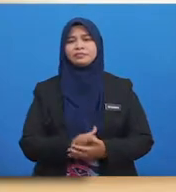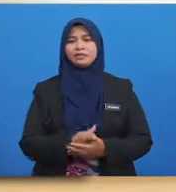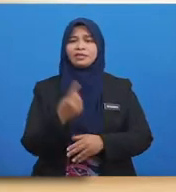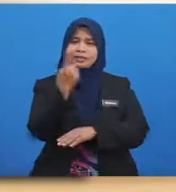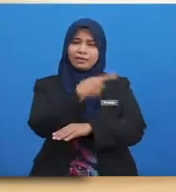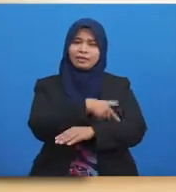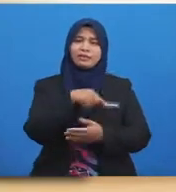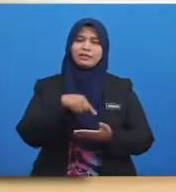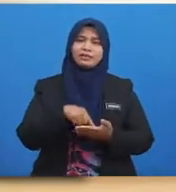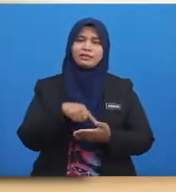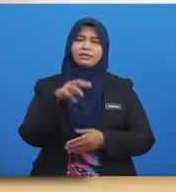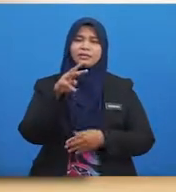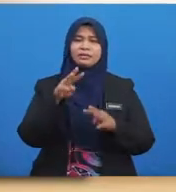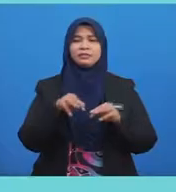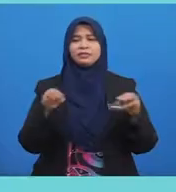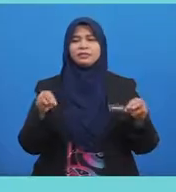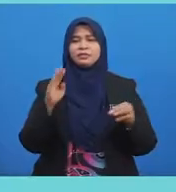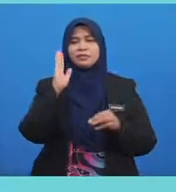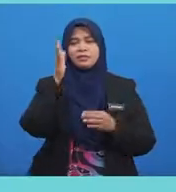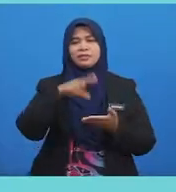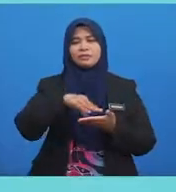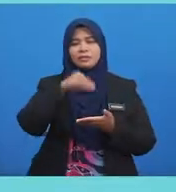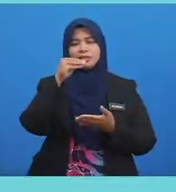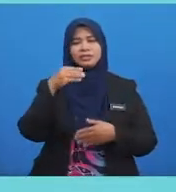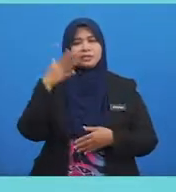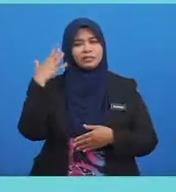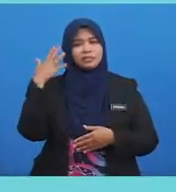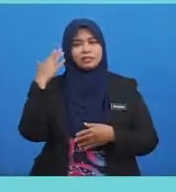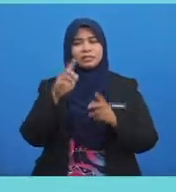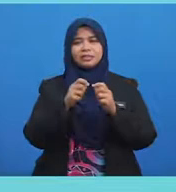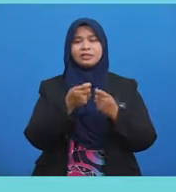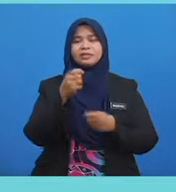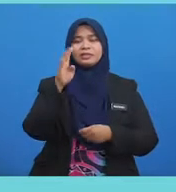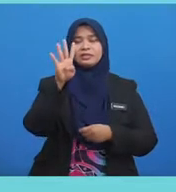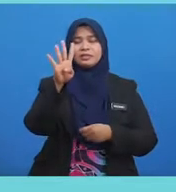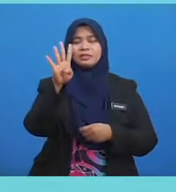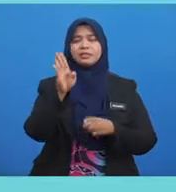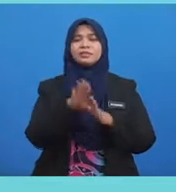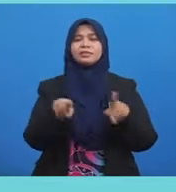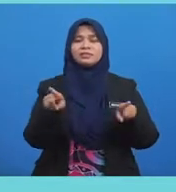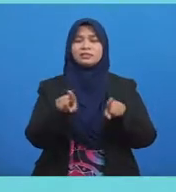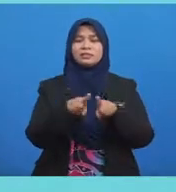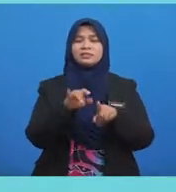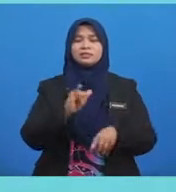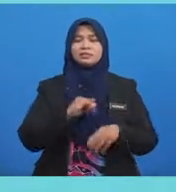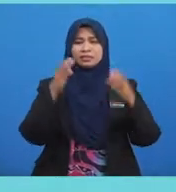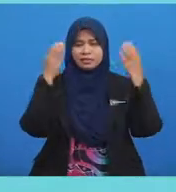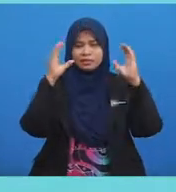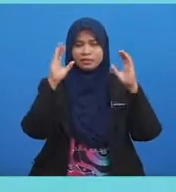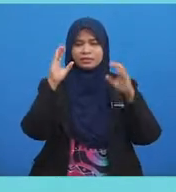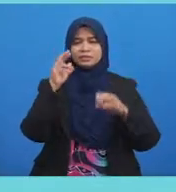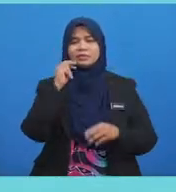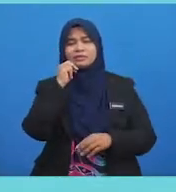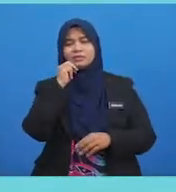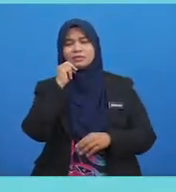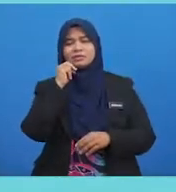Hari ini, murid-murid akan belajar sejarah tingkatan 4 bersama saya, Cikgu Nur Hafizah dari SMK